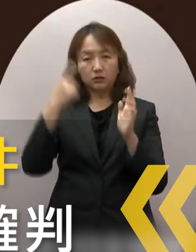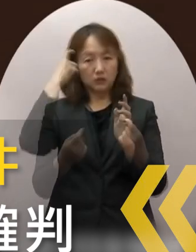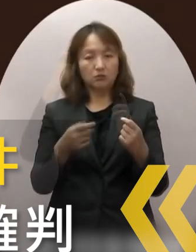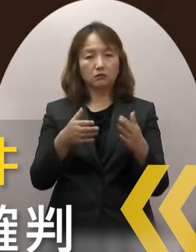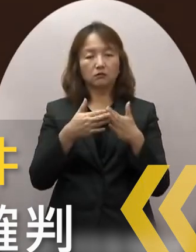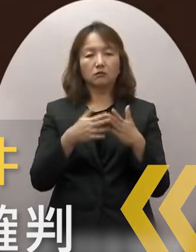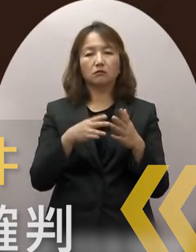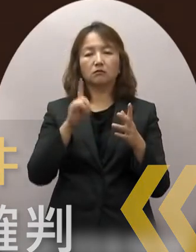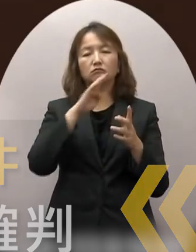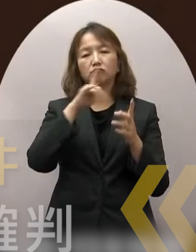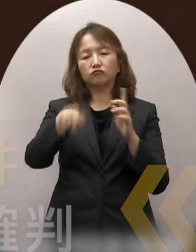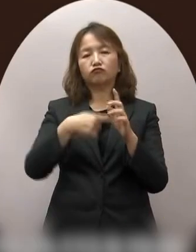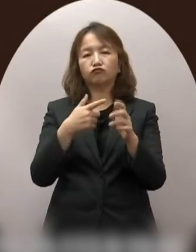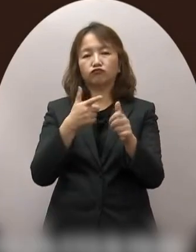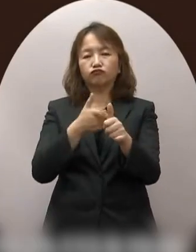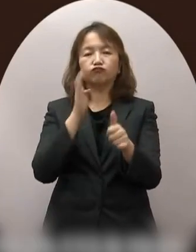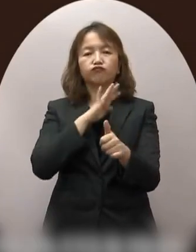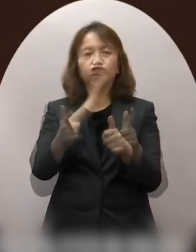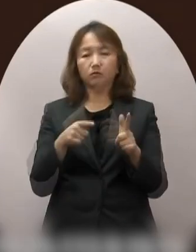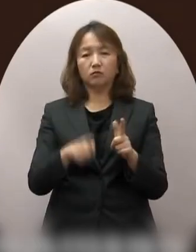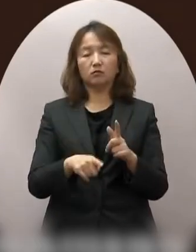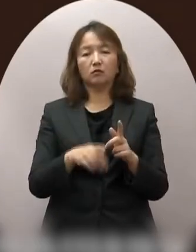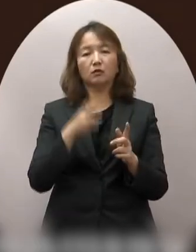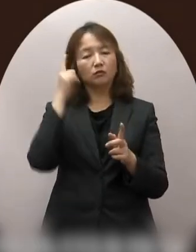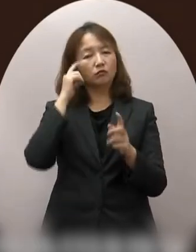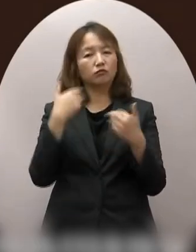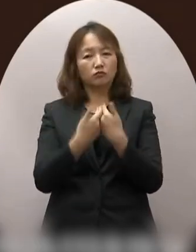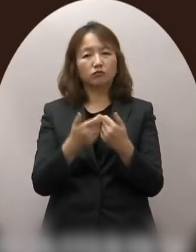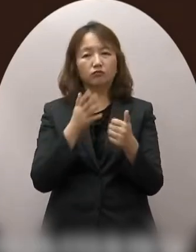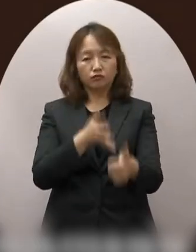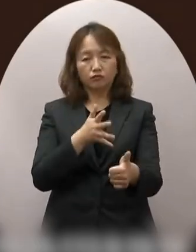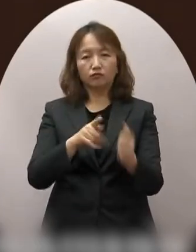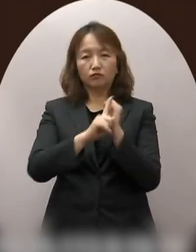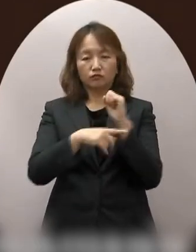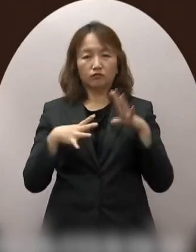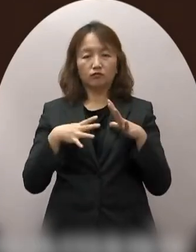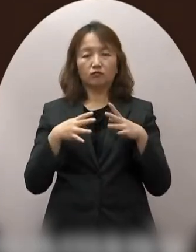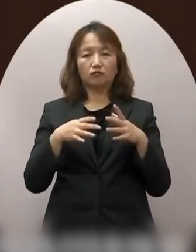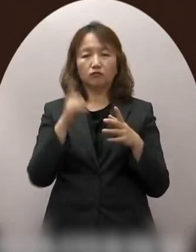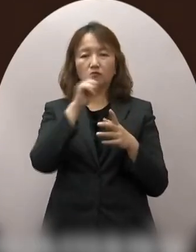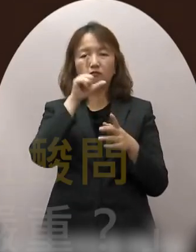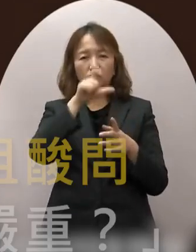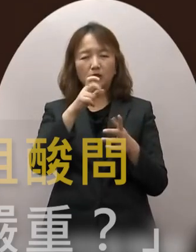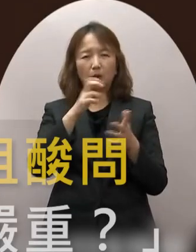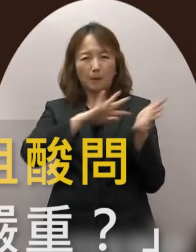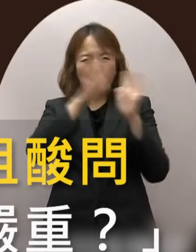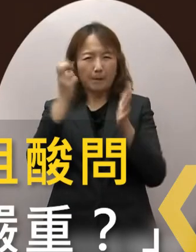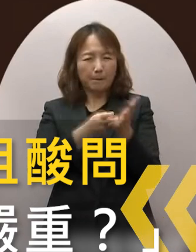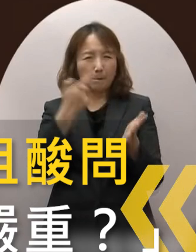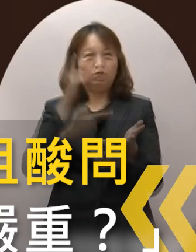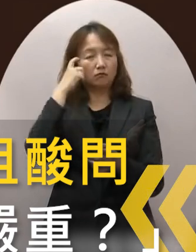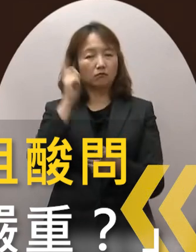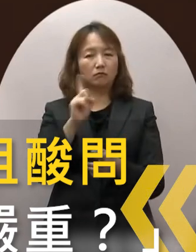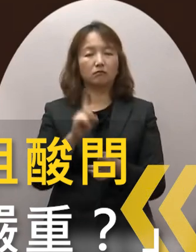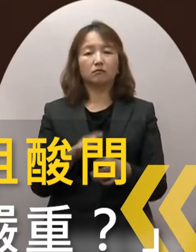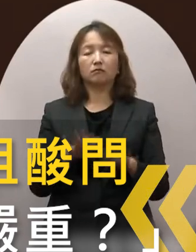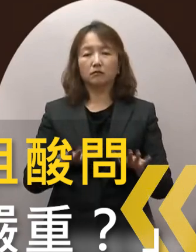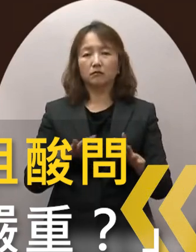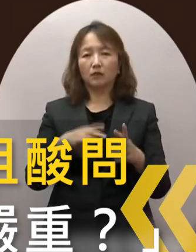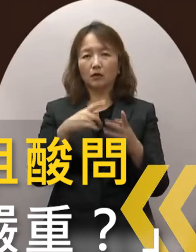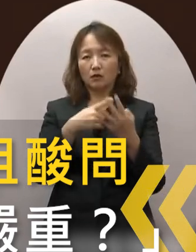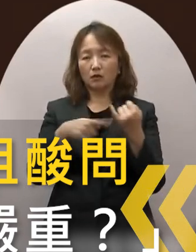意旨，直接免死确判。那我想请问大法官，什么叫情节最严重之罪？现在